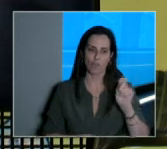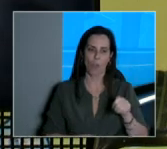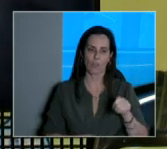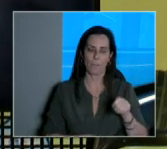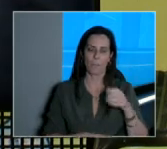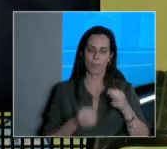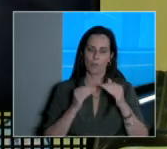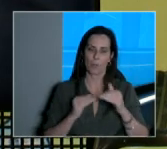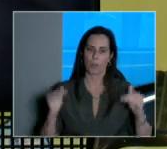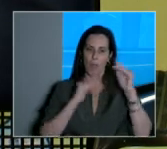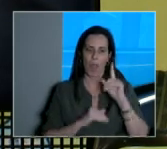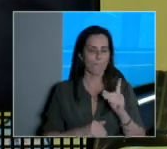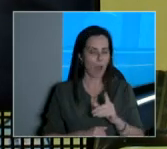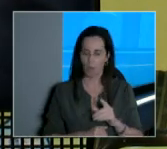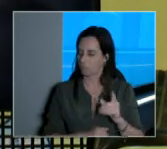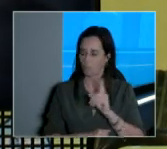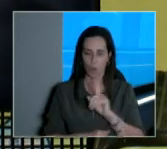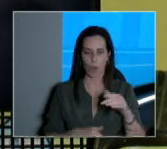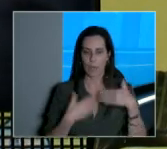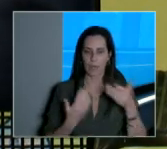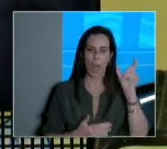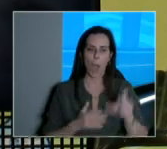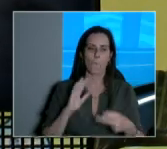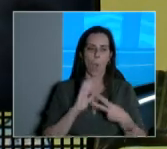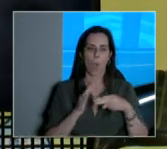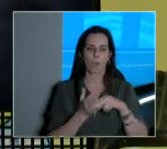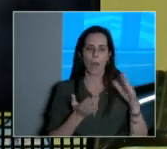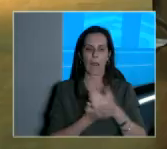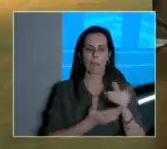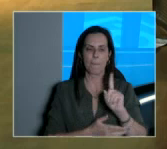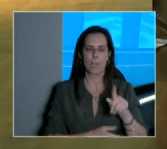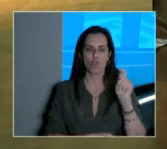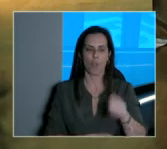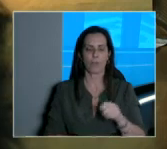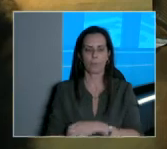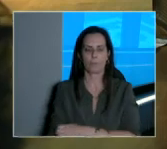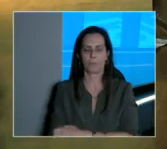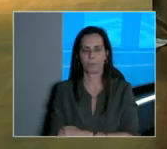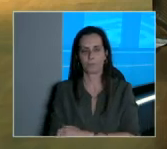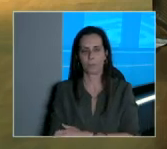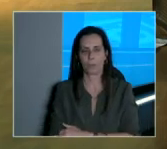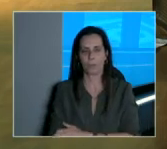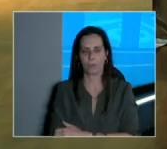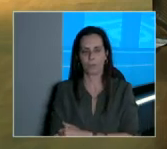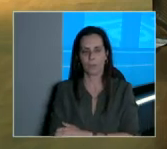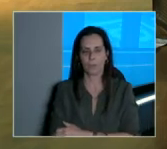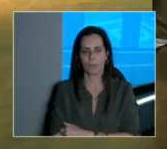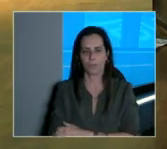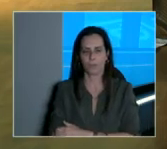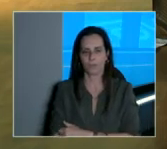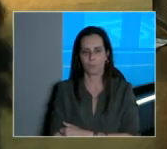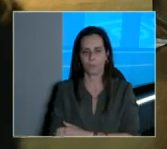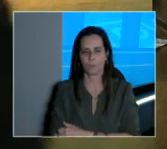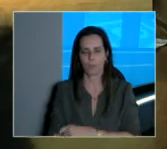בית המשפט העליון, אבל בשום פנים ואופן לא לתת לפוליטיקאים להחליט מי יהיו השופטים. אתה אמרת קודם שאתה רוצה שאפשר